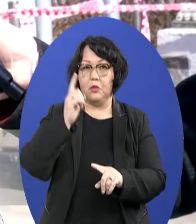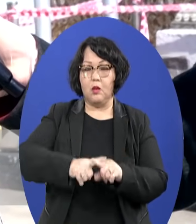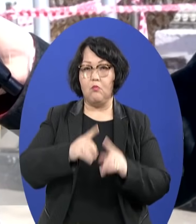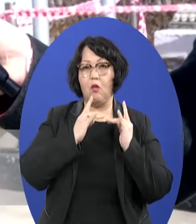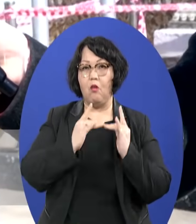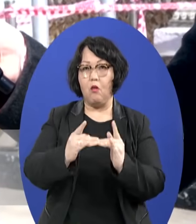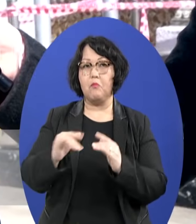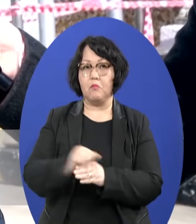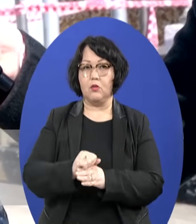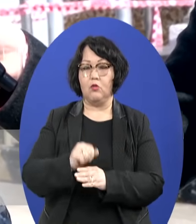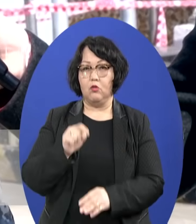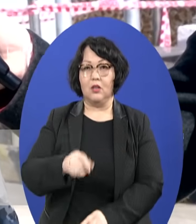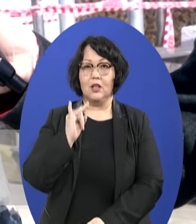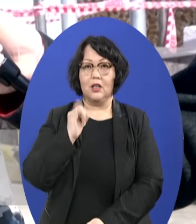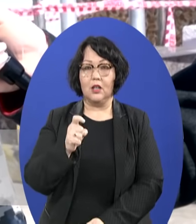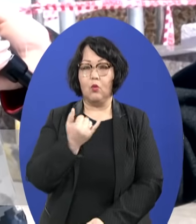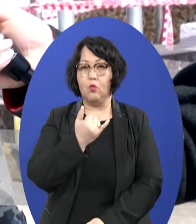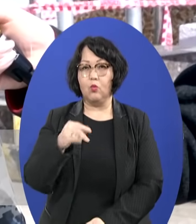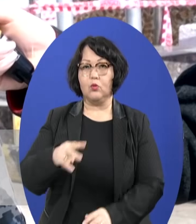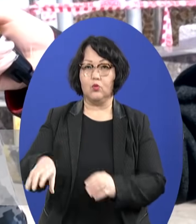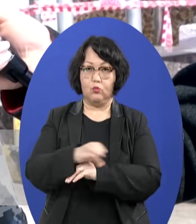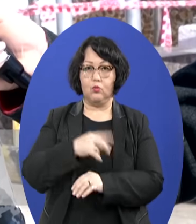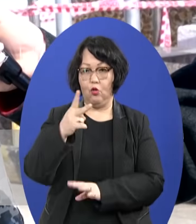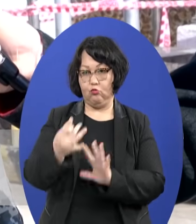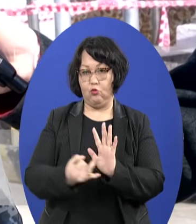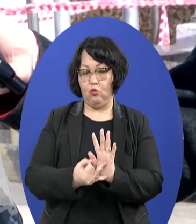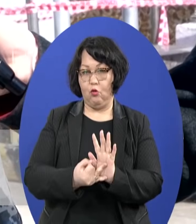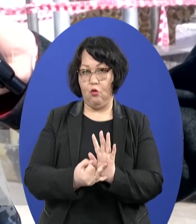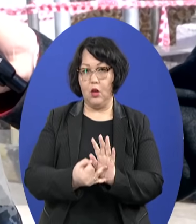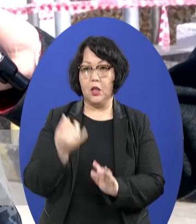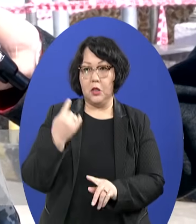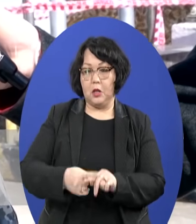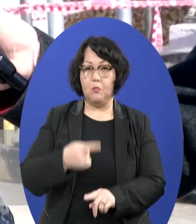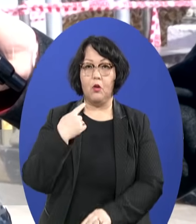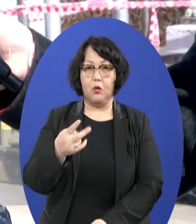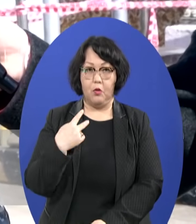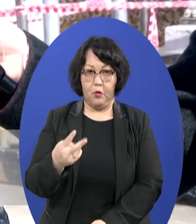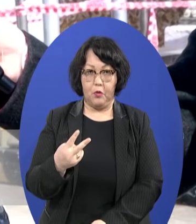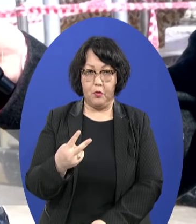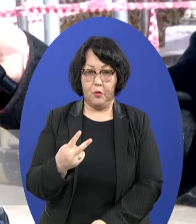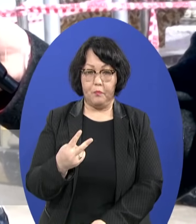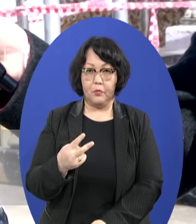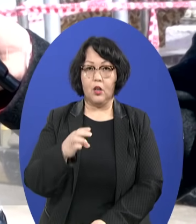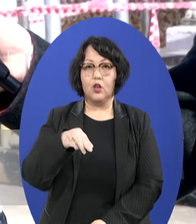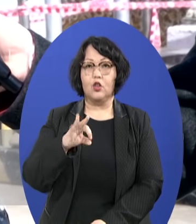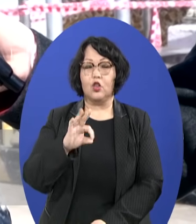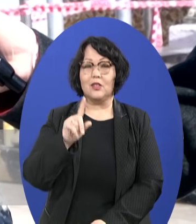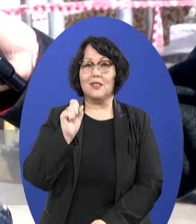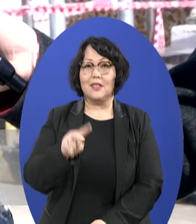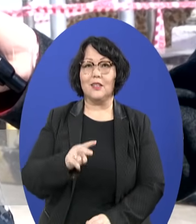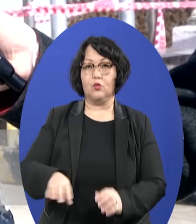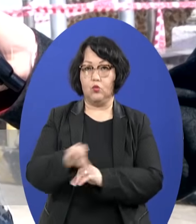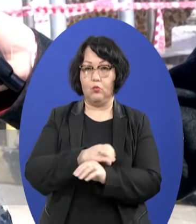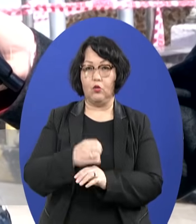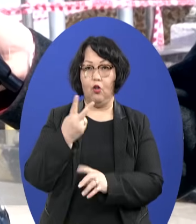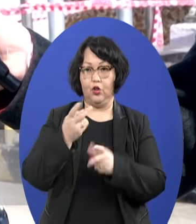өнөөдрийн байдлаар ихэд их уул суман дээр 27 тохиолдол батлагдсан. Нэмэлт нэг 22-оор бэлтгэж байна. За Тосон Цэнгэл суман дээр